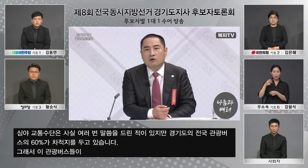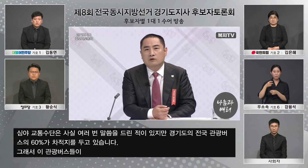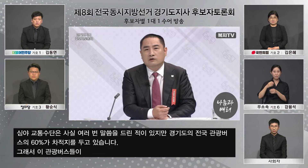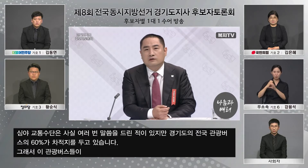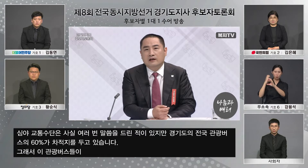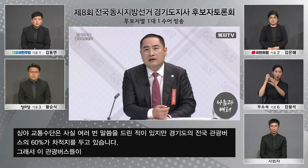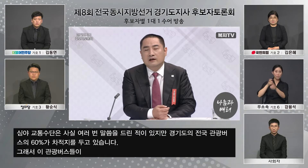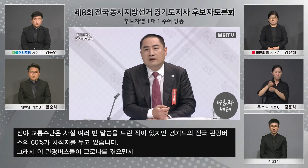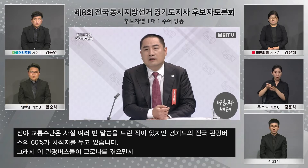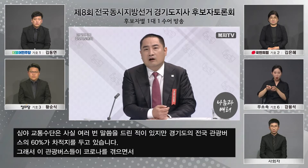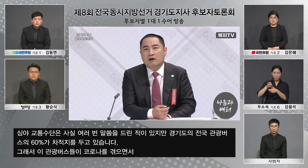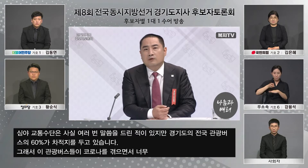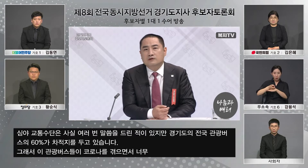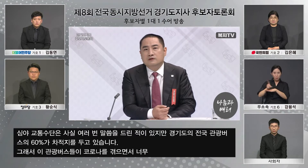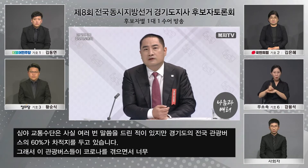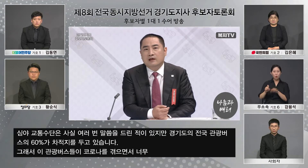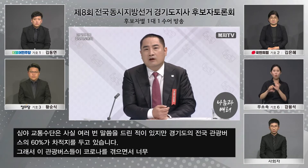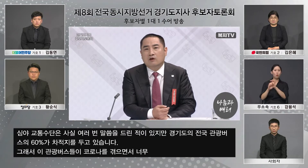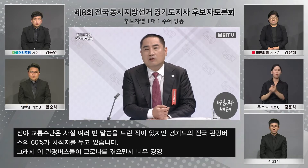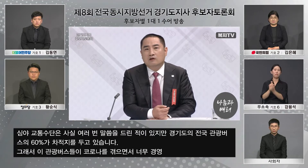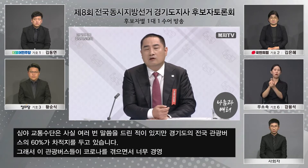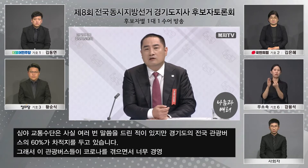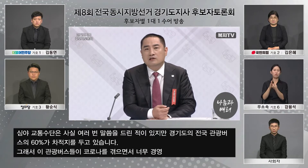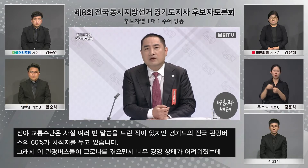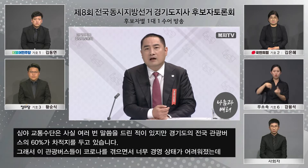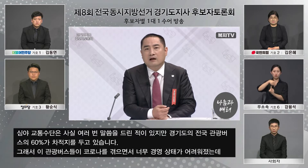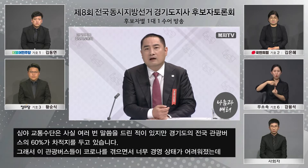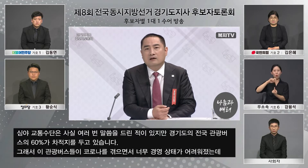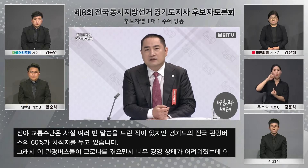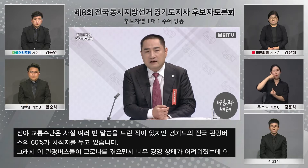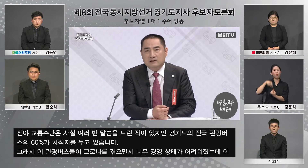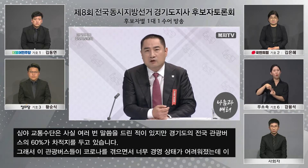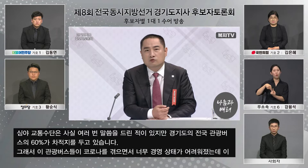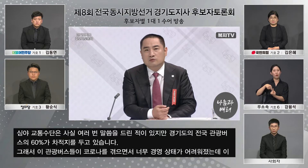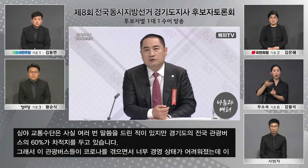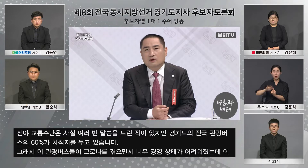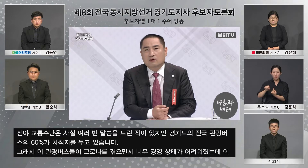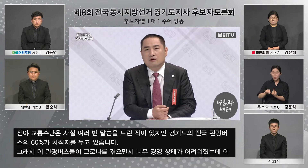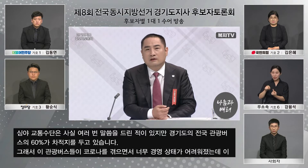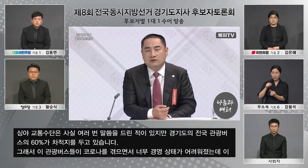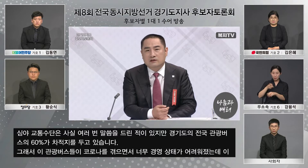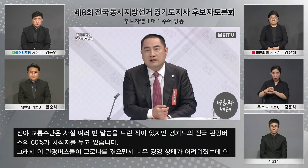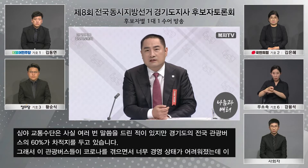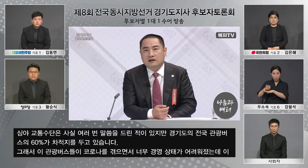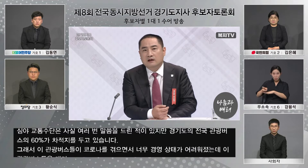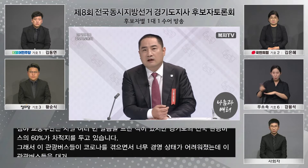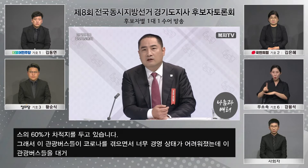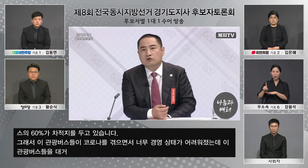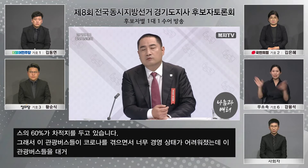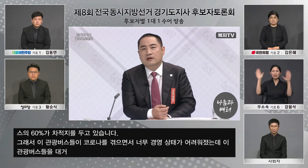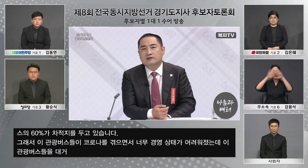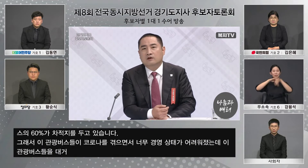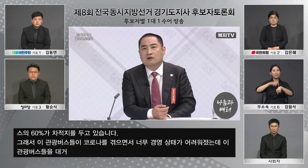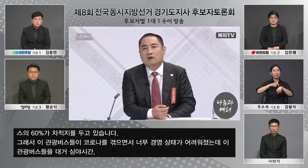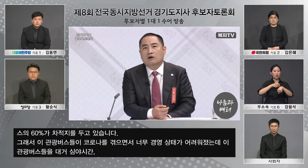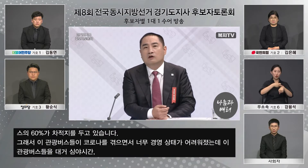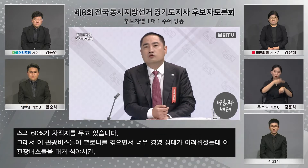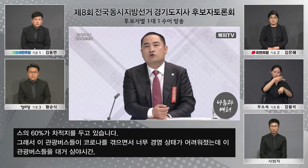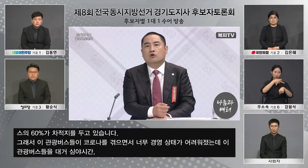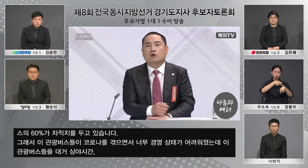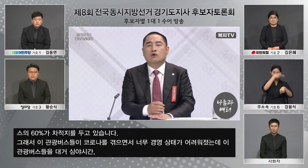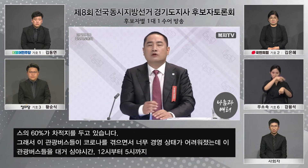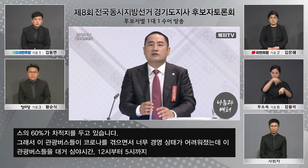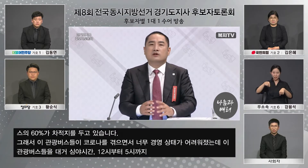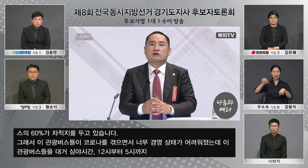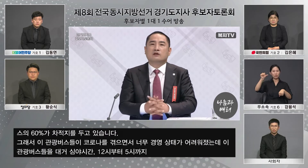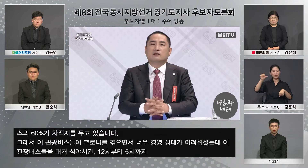상태가 어려워졌는데 이 관광버스들을 대거 심야 시간 12시부터 5시까지 투입을 해서